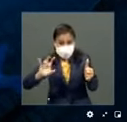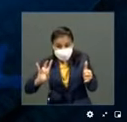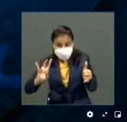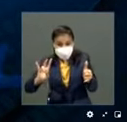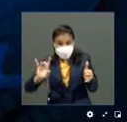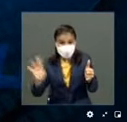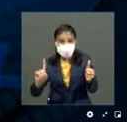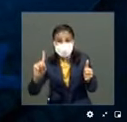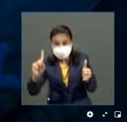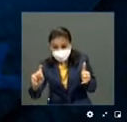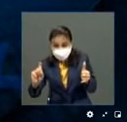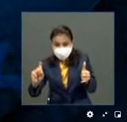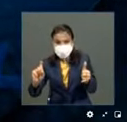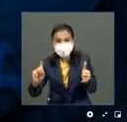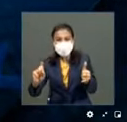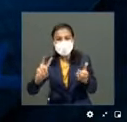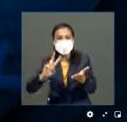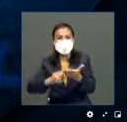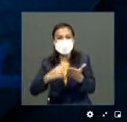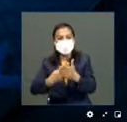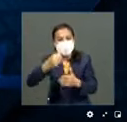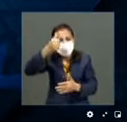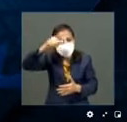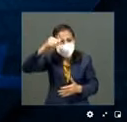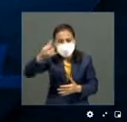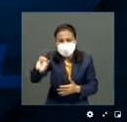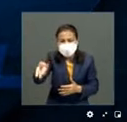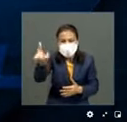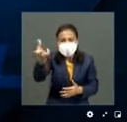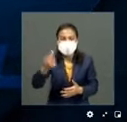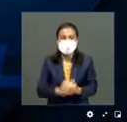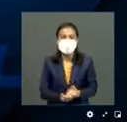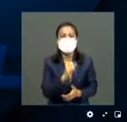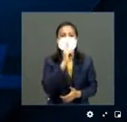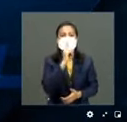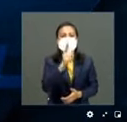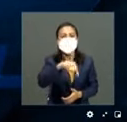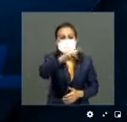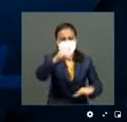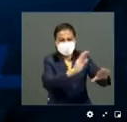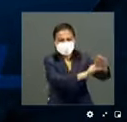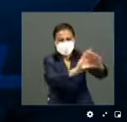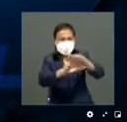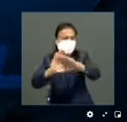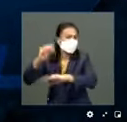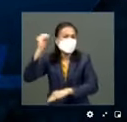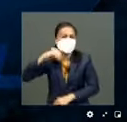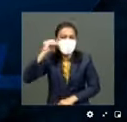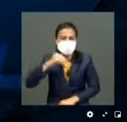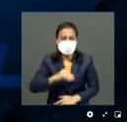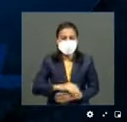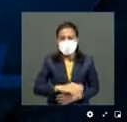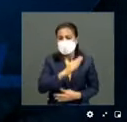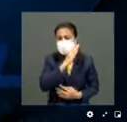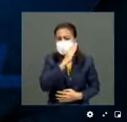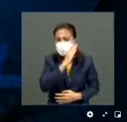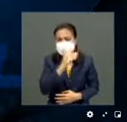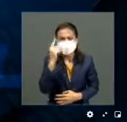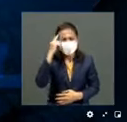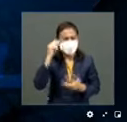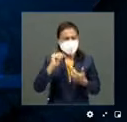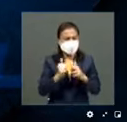ดเชื้อตรงนี้ถึงได้เน้นย้ำกับพี่น้องประชาชนอยู่สม่ำเสมอนะคะว่าเมื่อท่านมีอาการทางเดินหาย